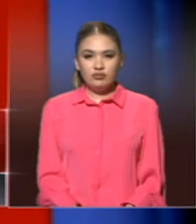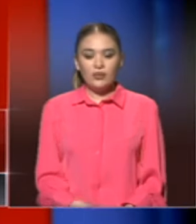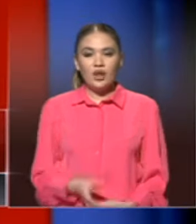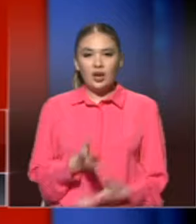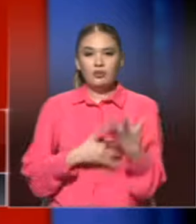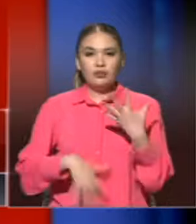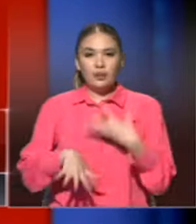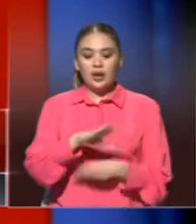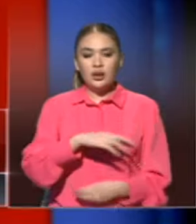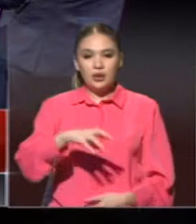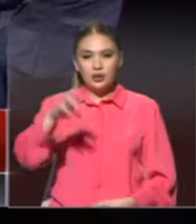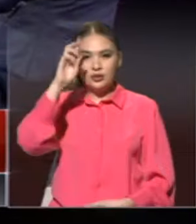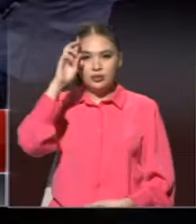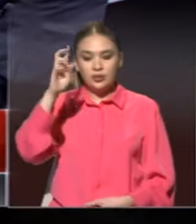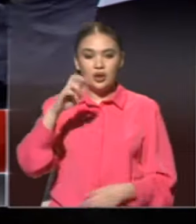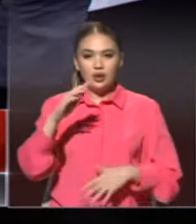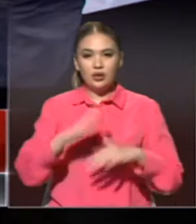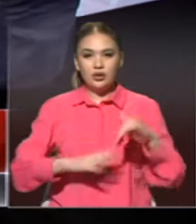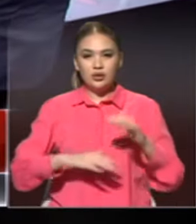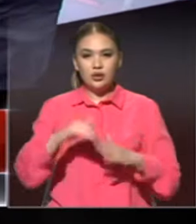барлық елде қолданылатын тәжірибе.